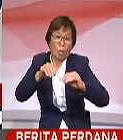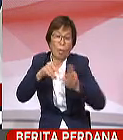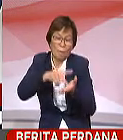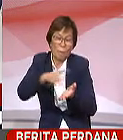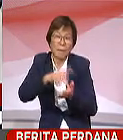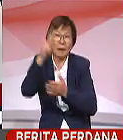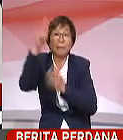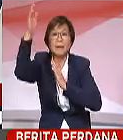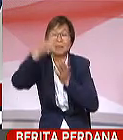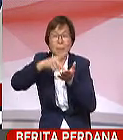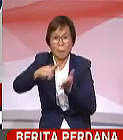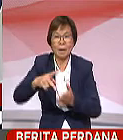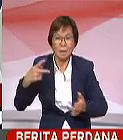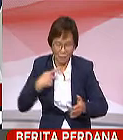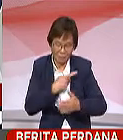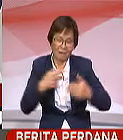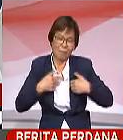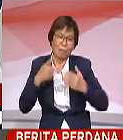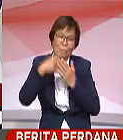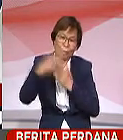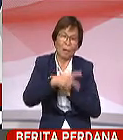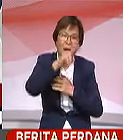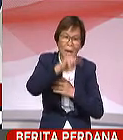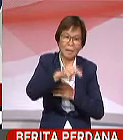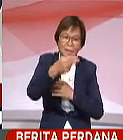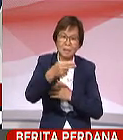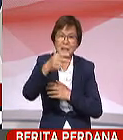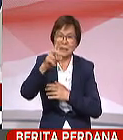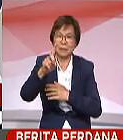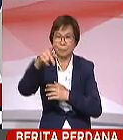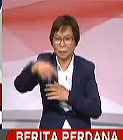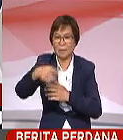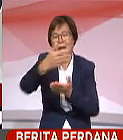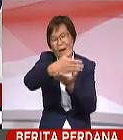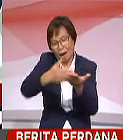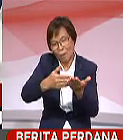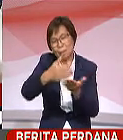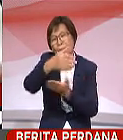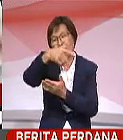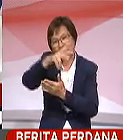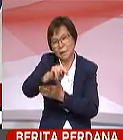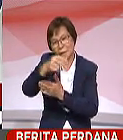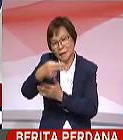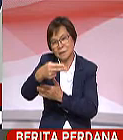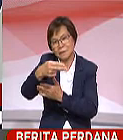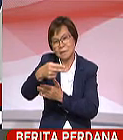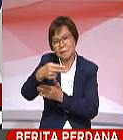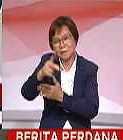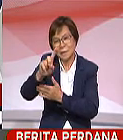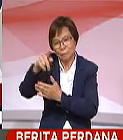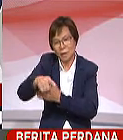berkembang. Sambil kita ada program NHDP, benda ni pun sebahagian daripada NHDP tapi it can grow by itself to